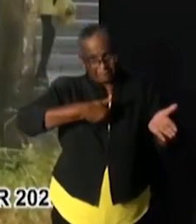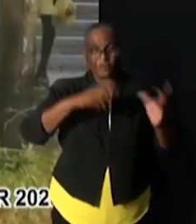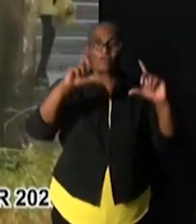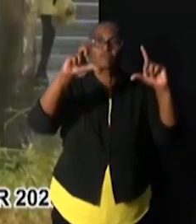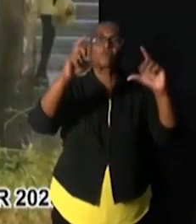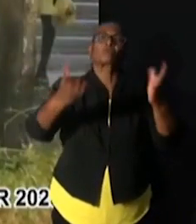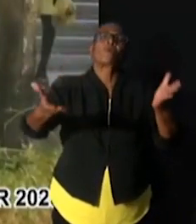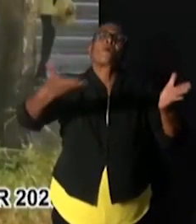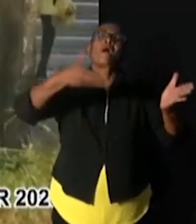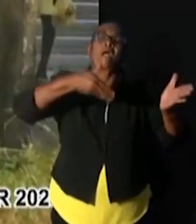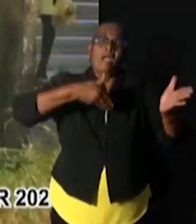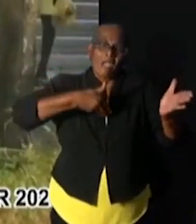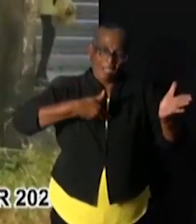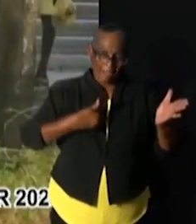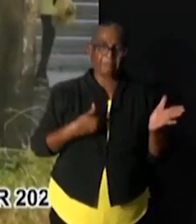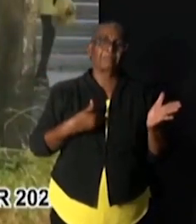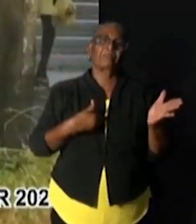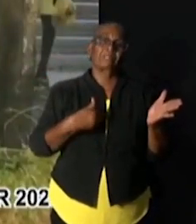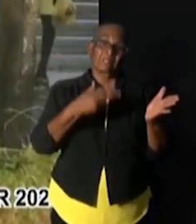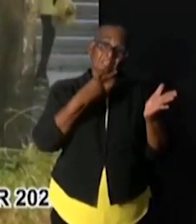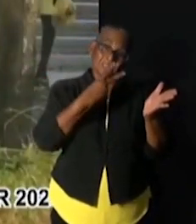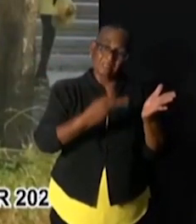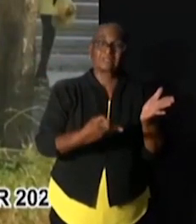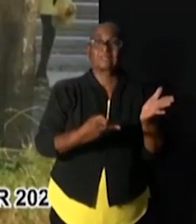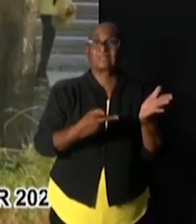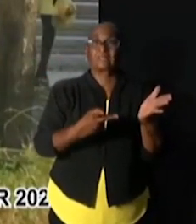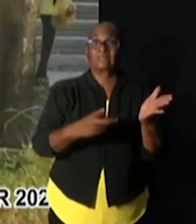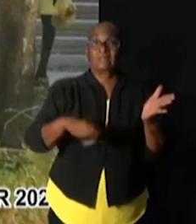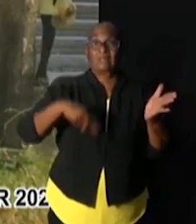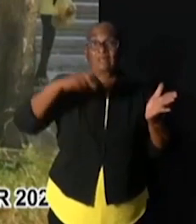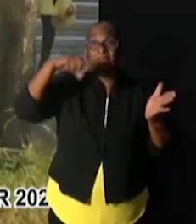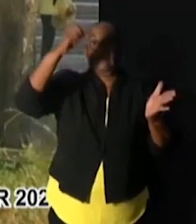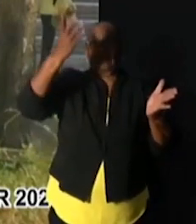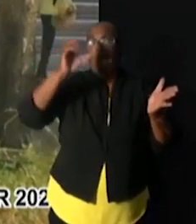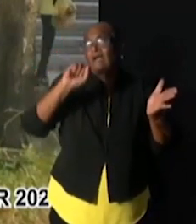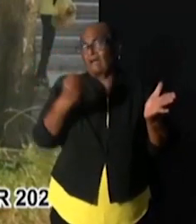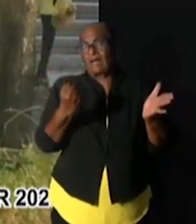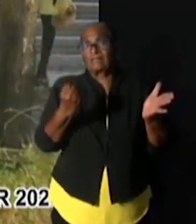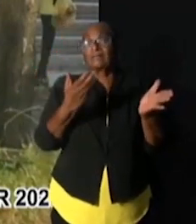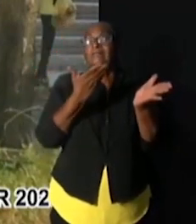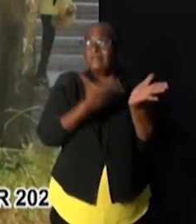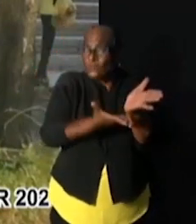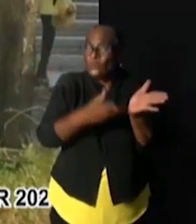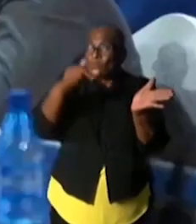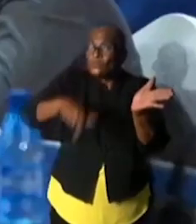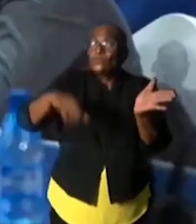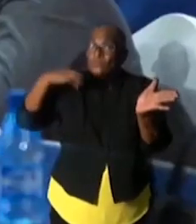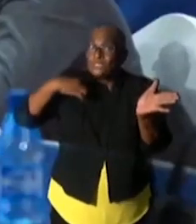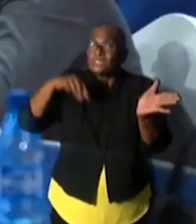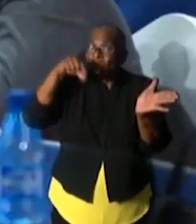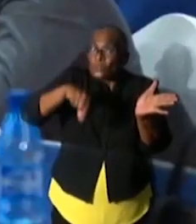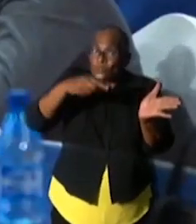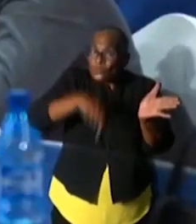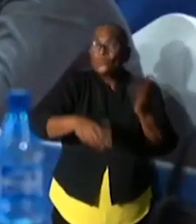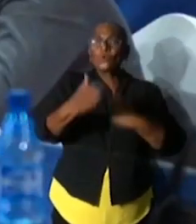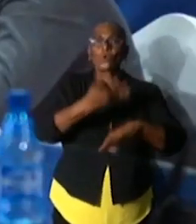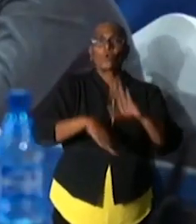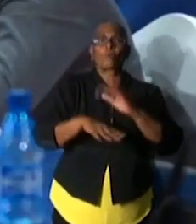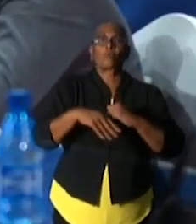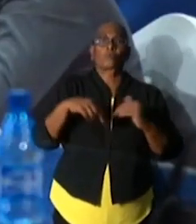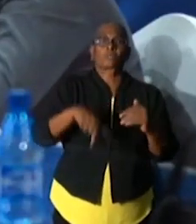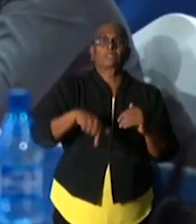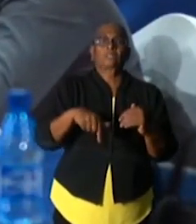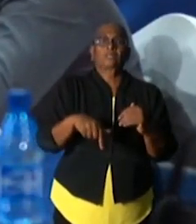die ik van mijn communicatieunit kreeg. En de mensen komen en zeggen, minister, dit gebeurt nu op dit moment in het veld. Terwijl